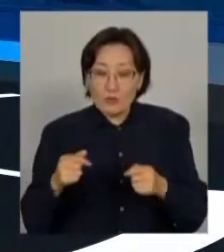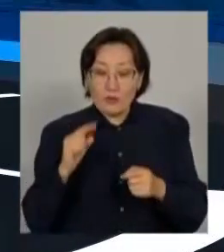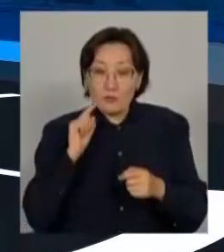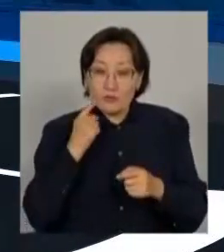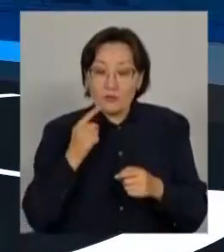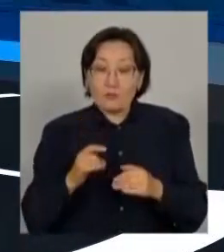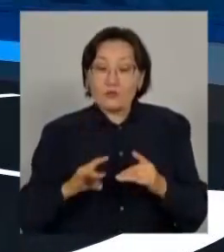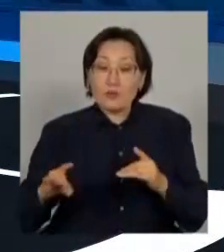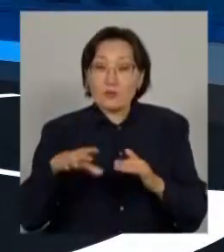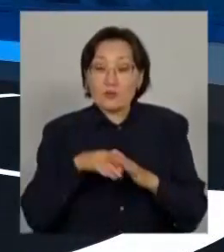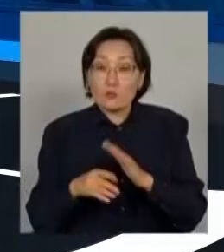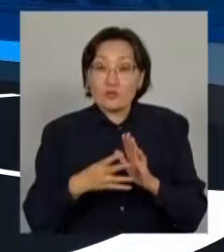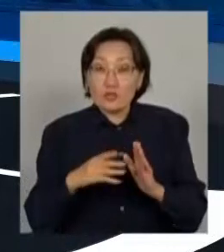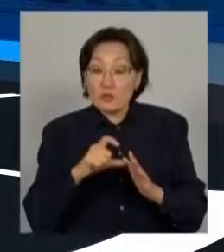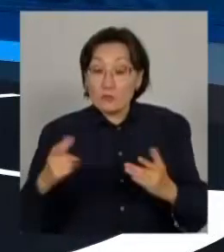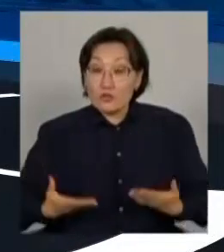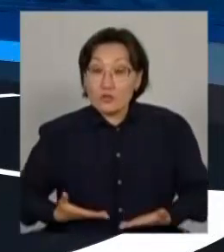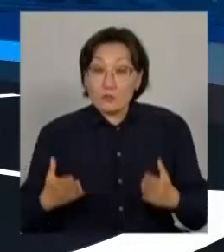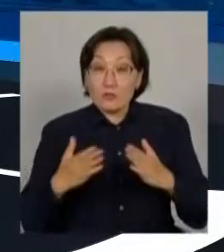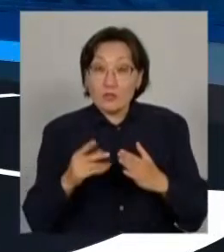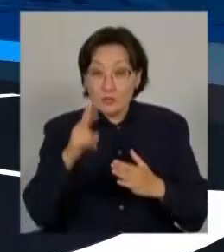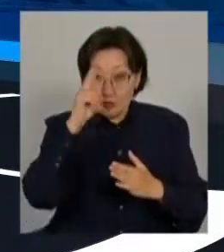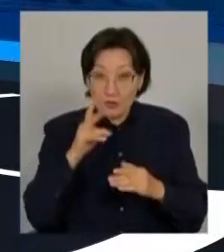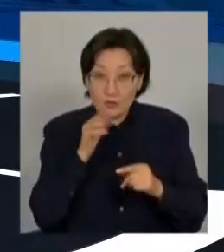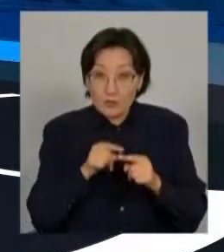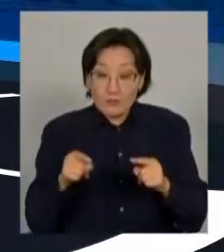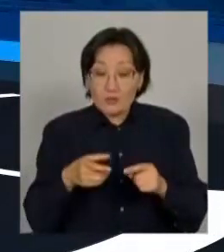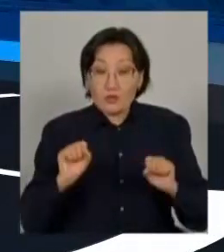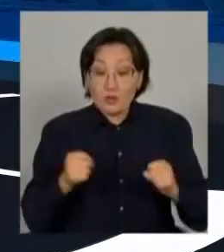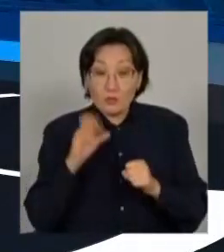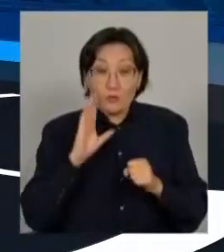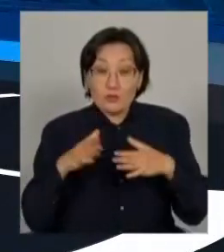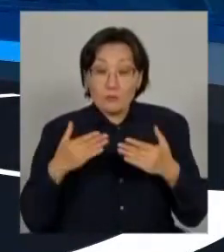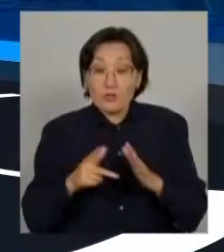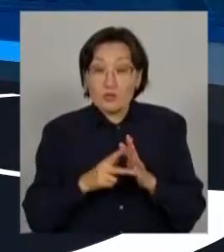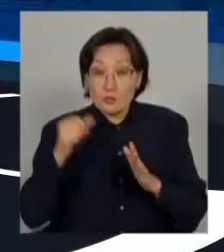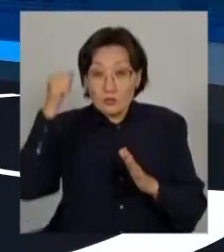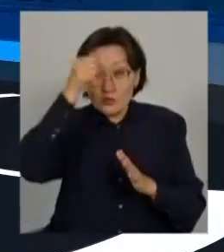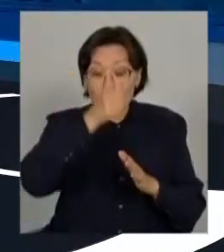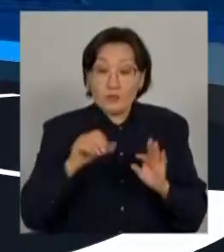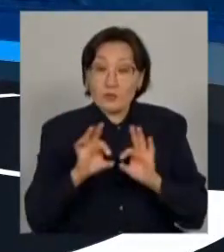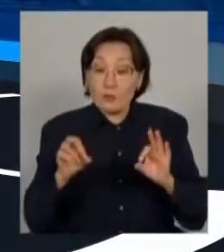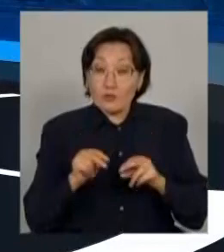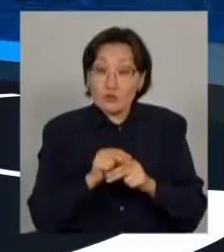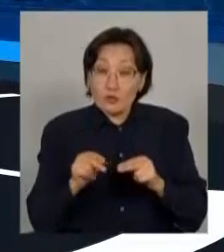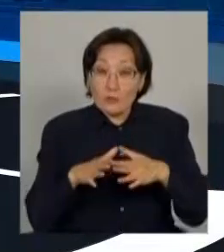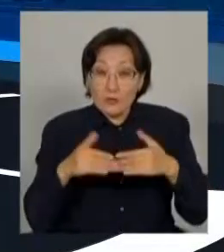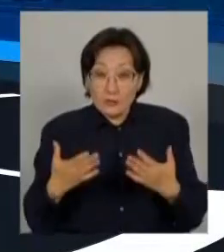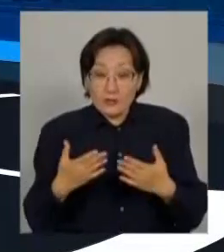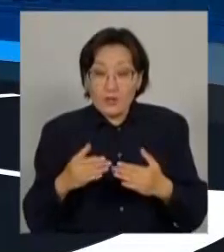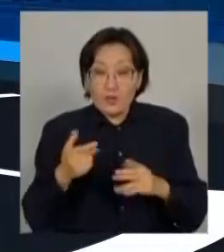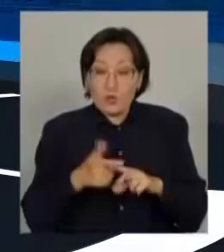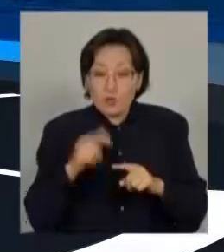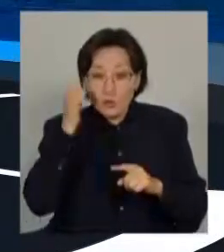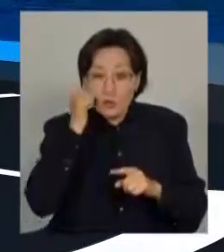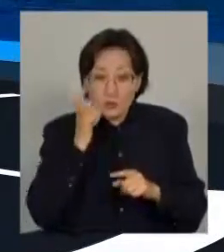ықшамауданында орналасқан 9 қабатты тұрғын үйлерде 2 айдан бері суық су жоқ. Жұрт 8 жылдан бері құбыр жөнделмеген әбден тозып бітті деп